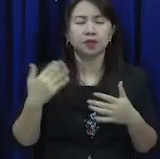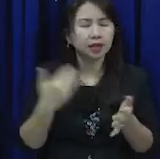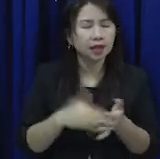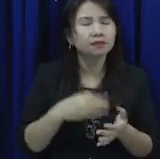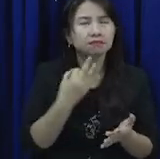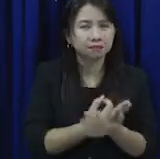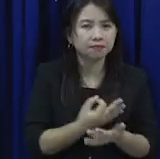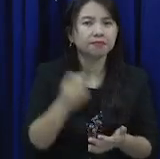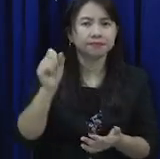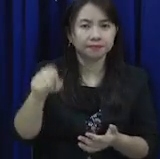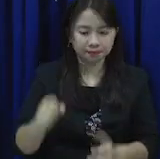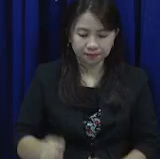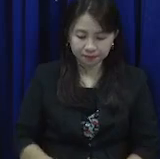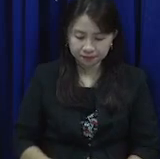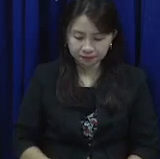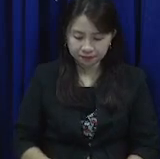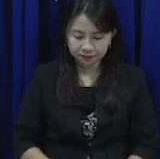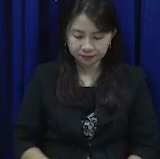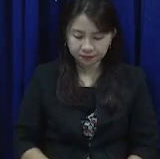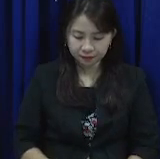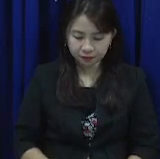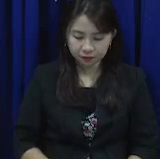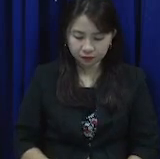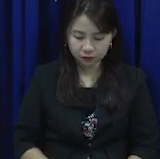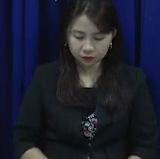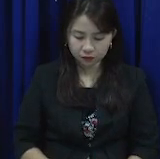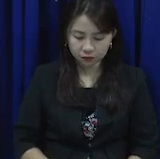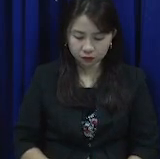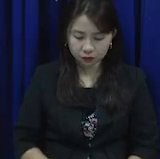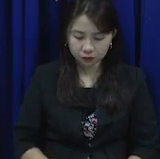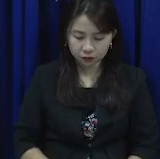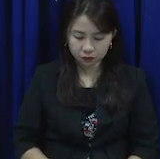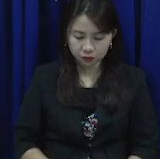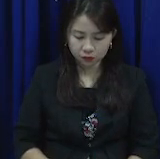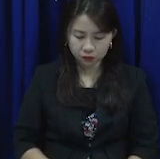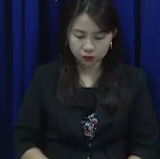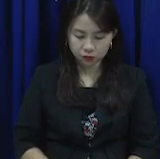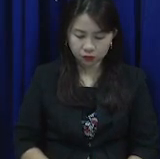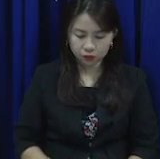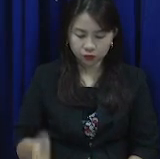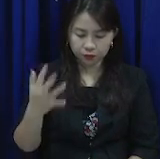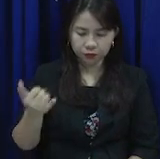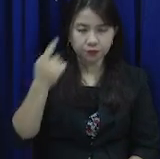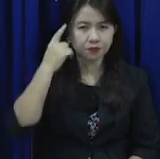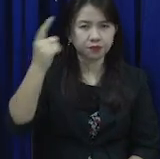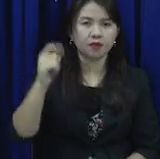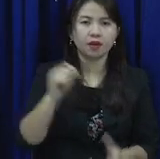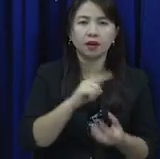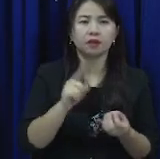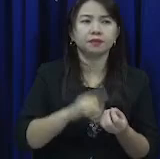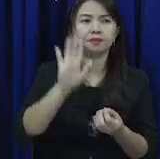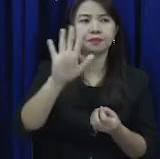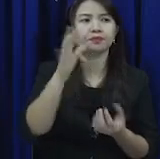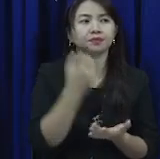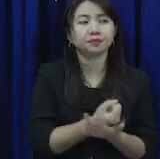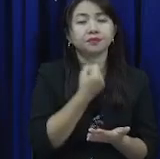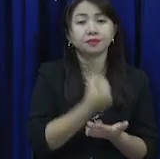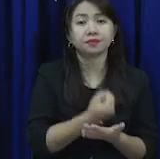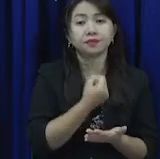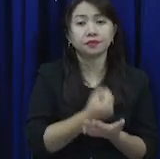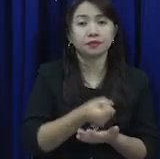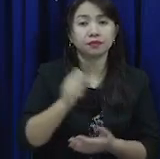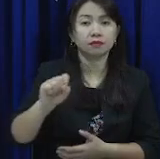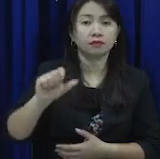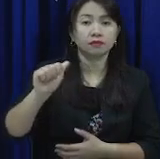sana e akalain sabihin natin kung magkano sweldo mo sabihin na natin sabihin just for the illustration may